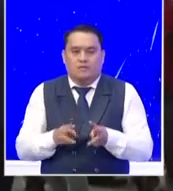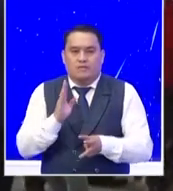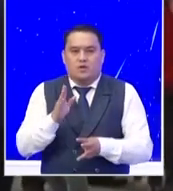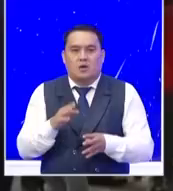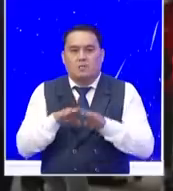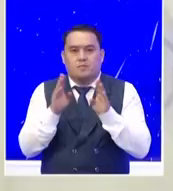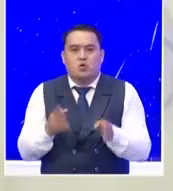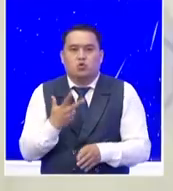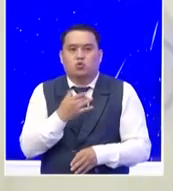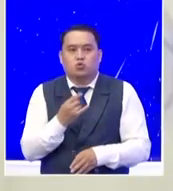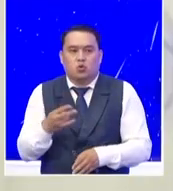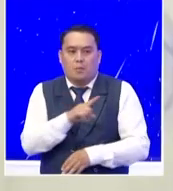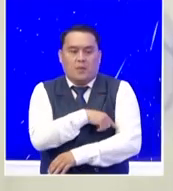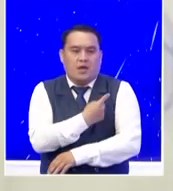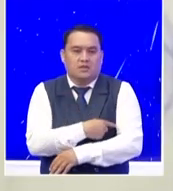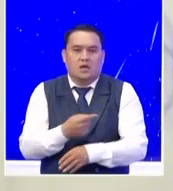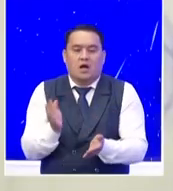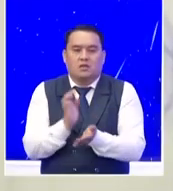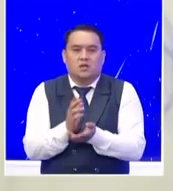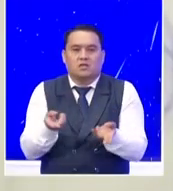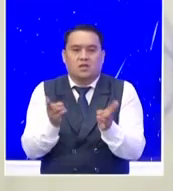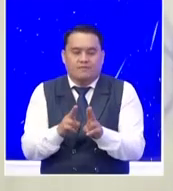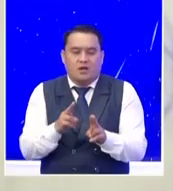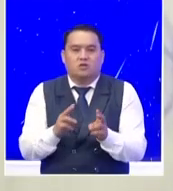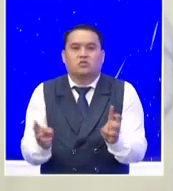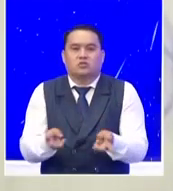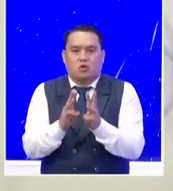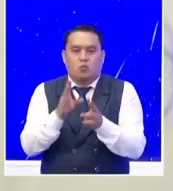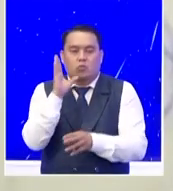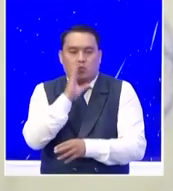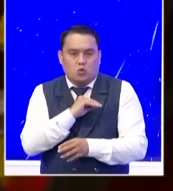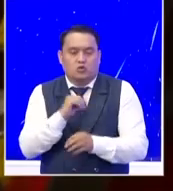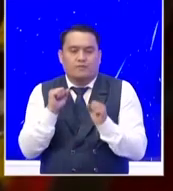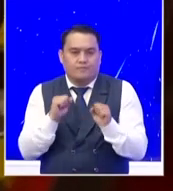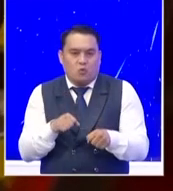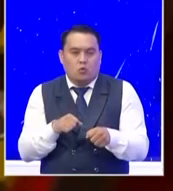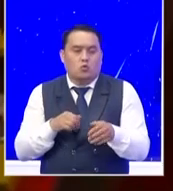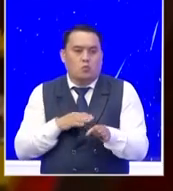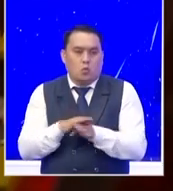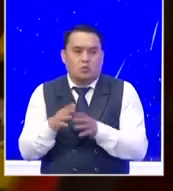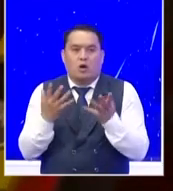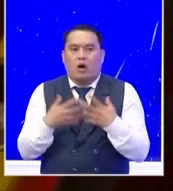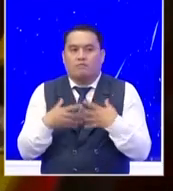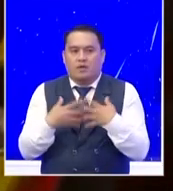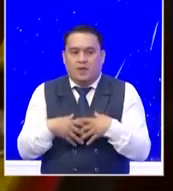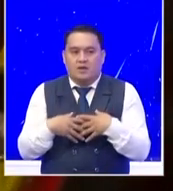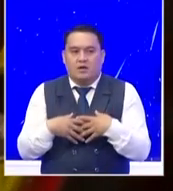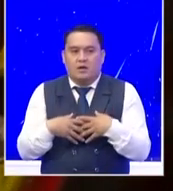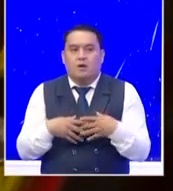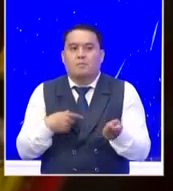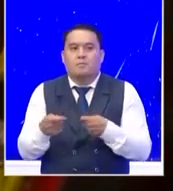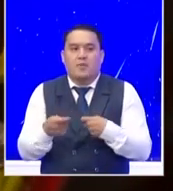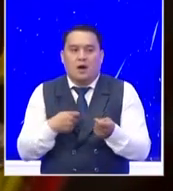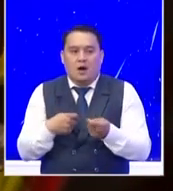Пеш тәулігіне 3 тонна медициналық қалдықтарды жағып жіберуге қауқарлы. Киевтегі бұл құрылғы толықтай автоматтандырылған. Басқару